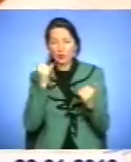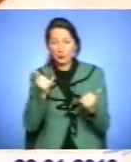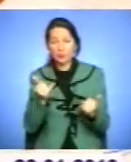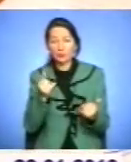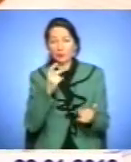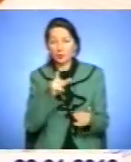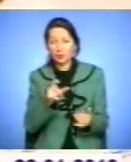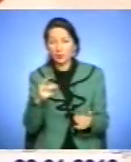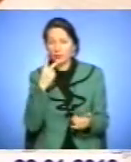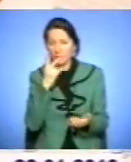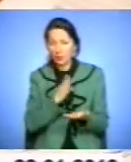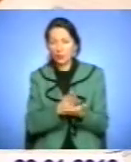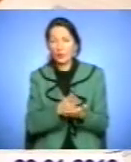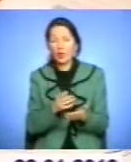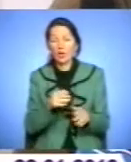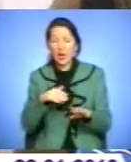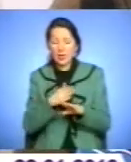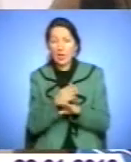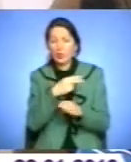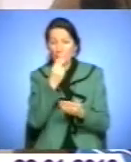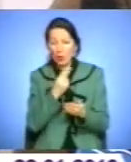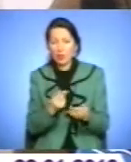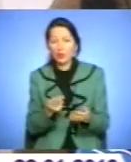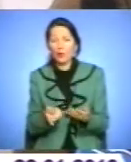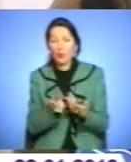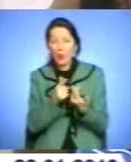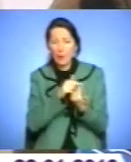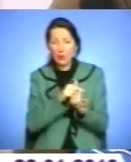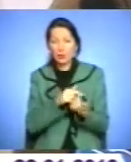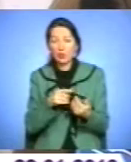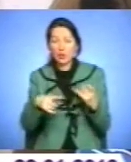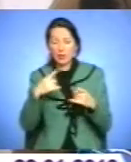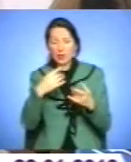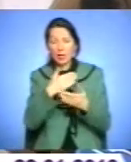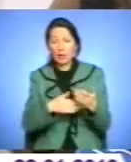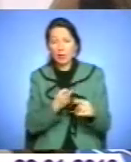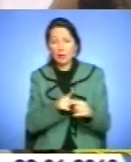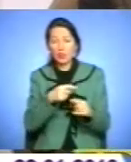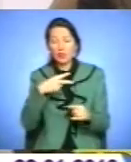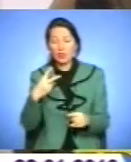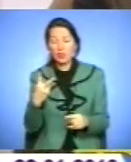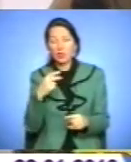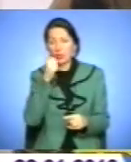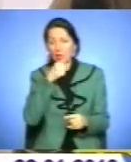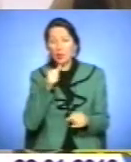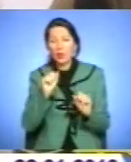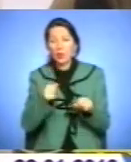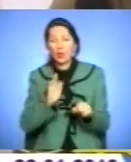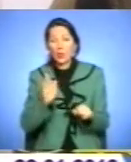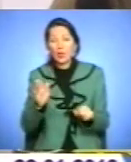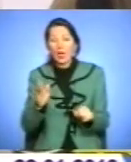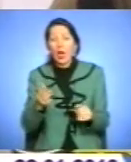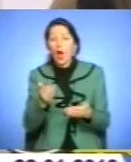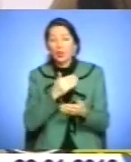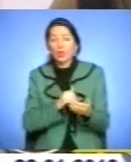більшості загальнонаціональних телеканалів. Цей 2013 рік може стати останнім роком мовлення в аналоговому